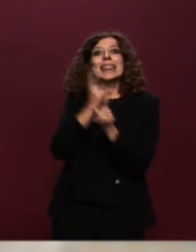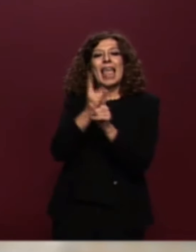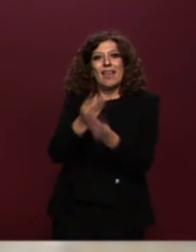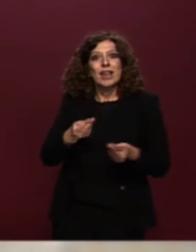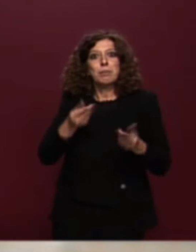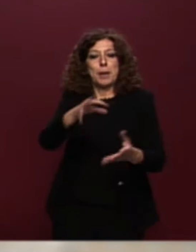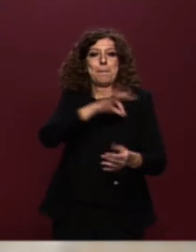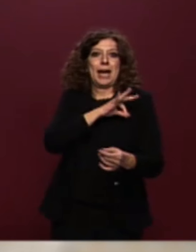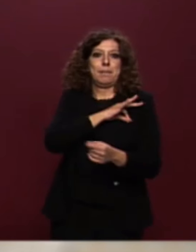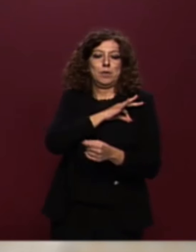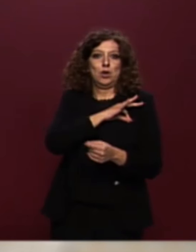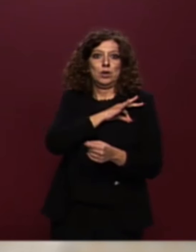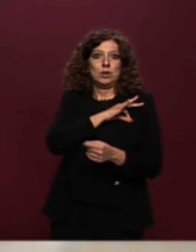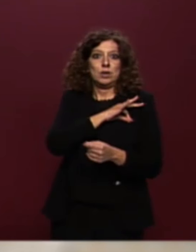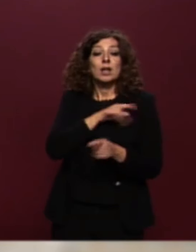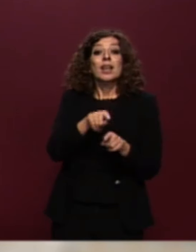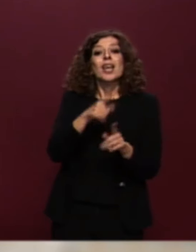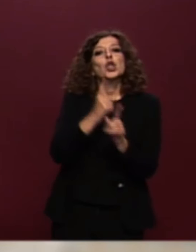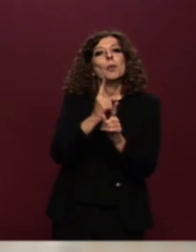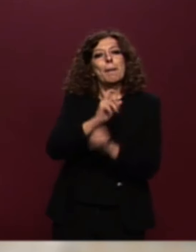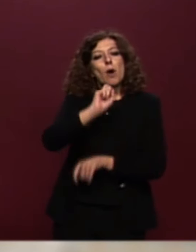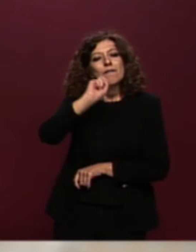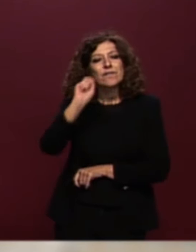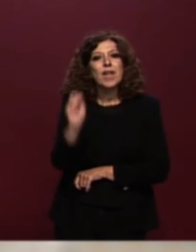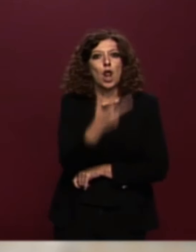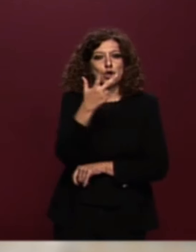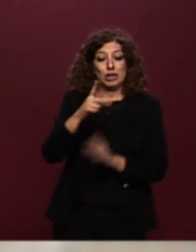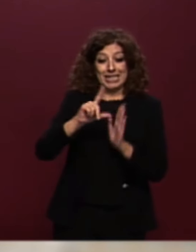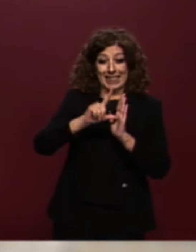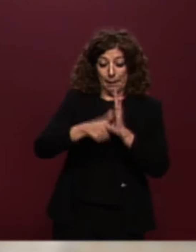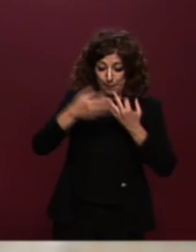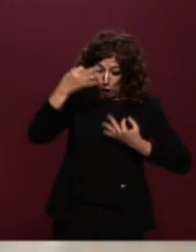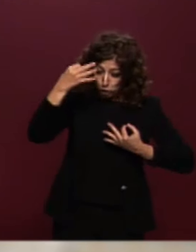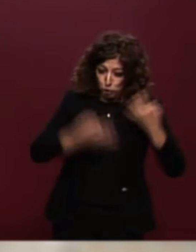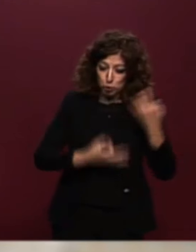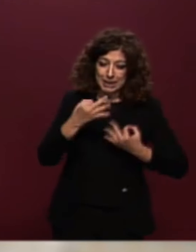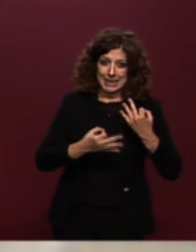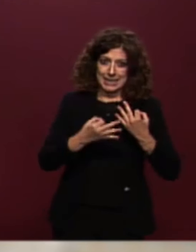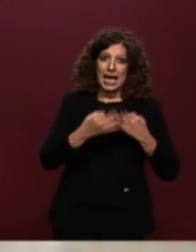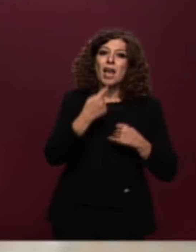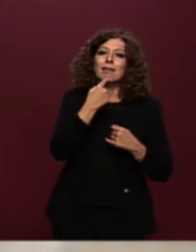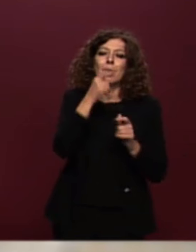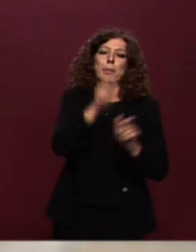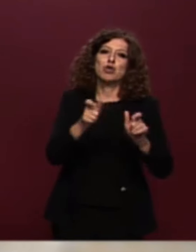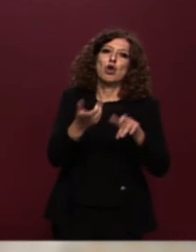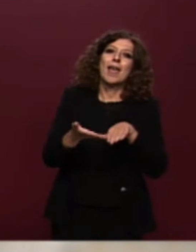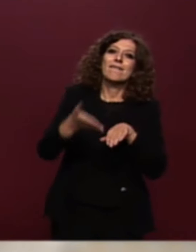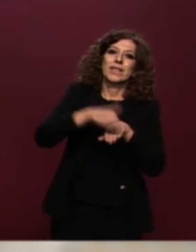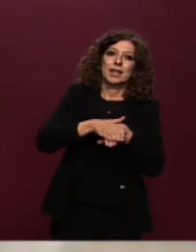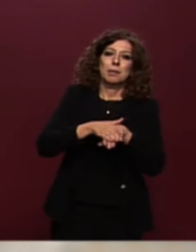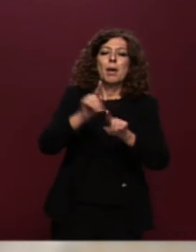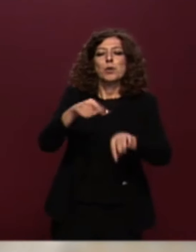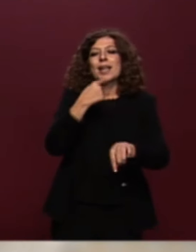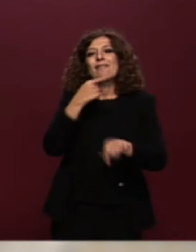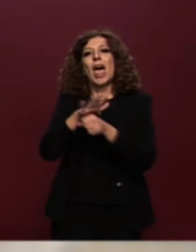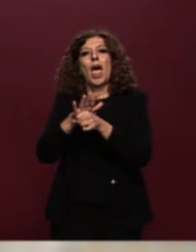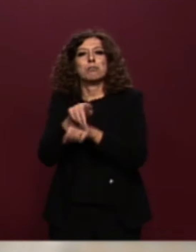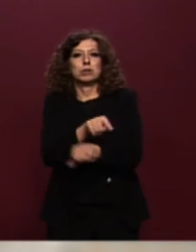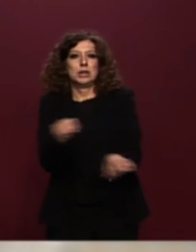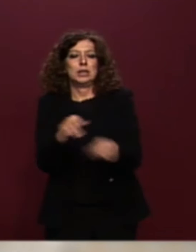o neanche quello, di velocizzare i tempi della giustizia per le vittime e per chi rimane. Ai